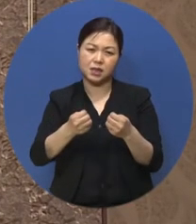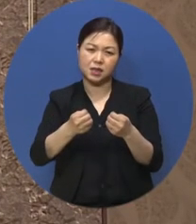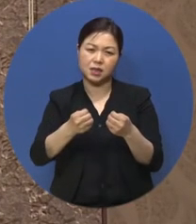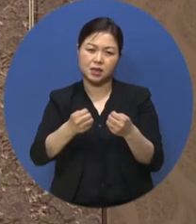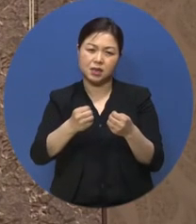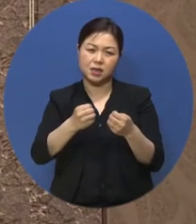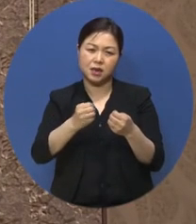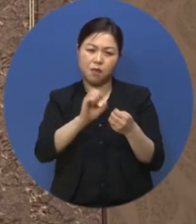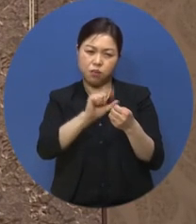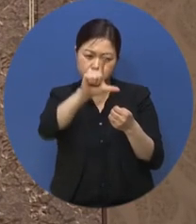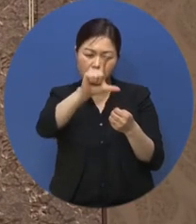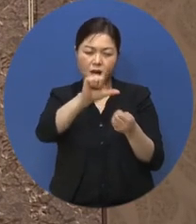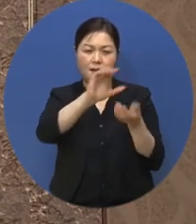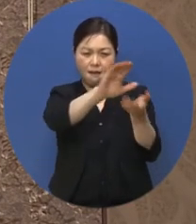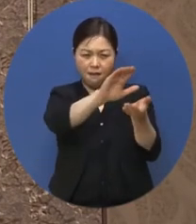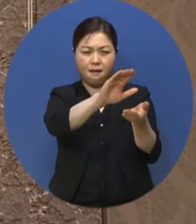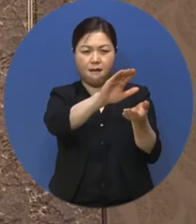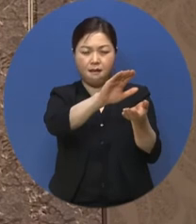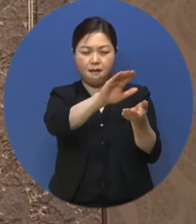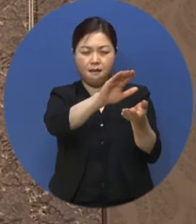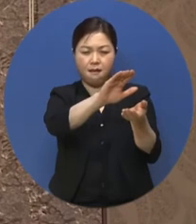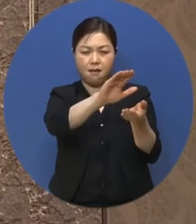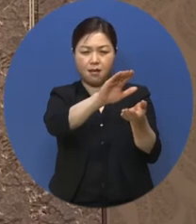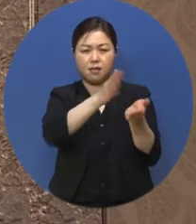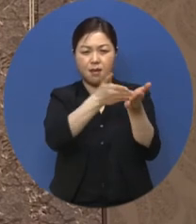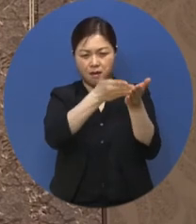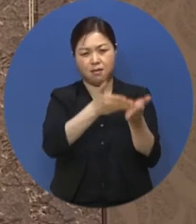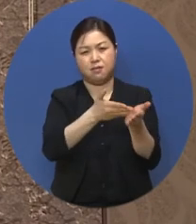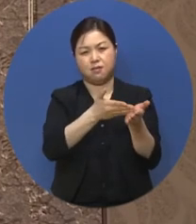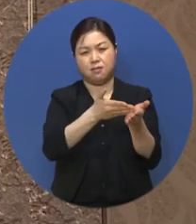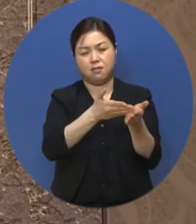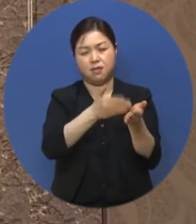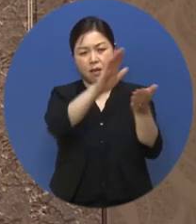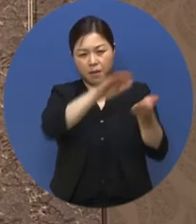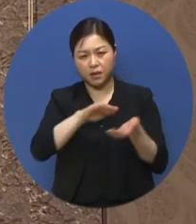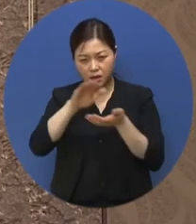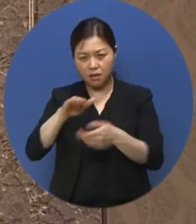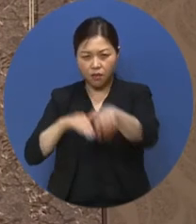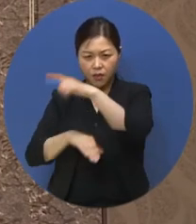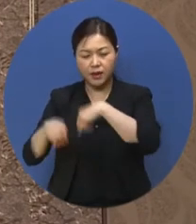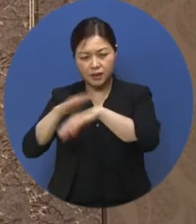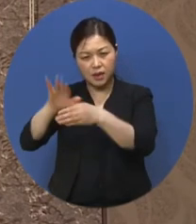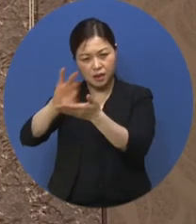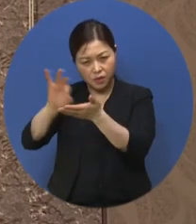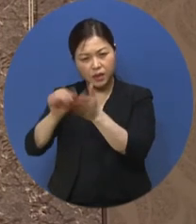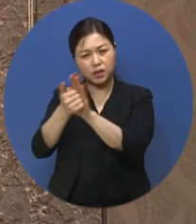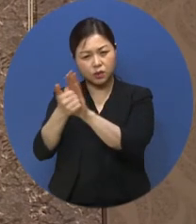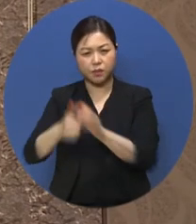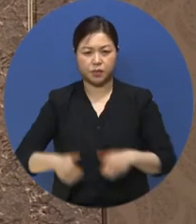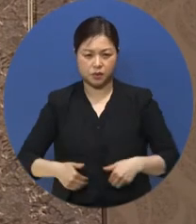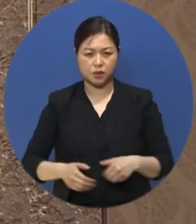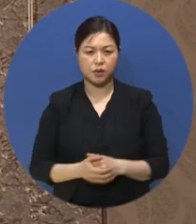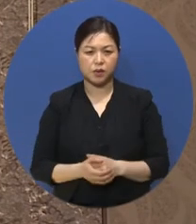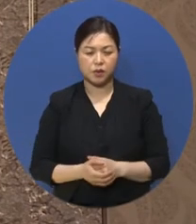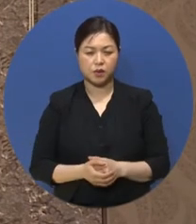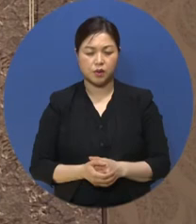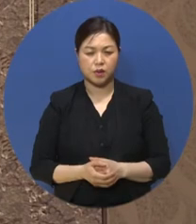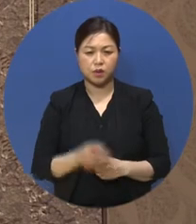그래서 그걸 그 사람들이 잘 활용할 수 있게 지원을 해줘야 되는데 그런 부분들을 좀